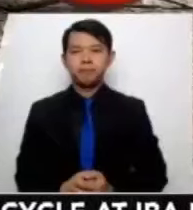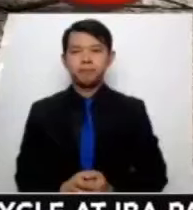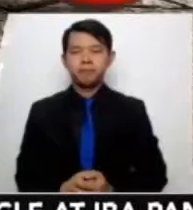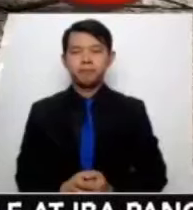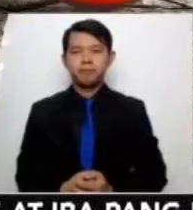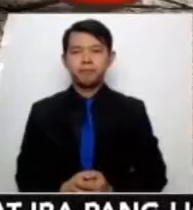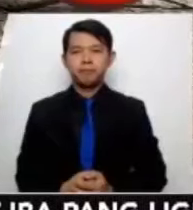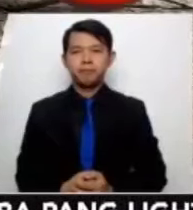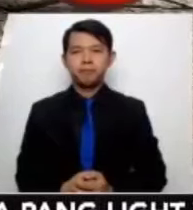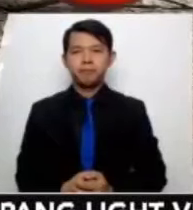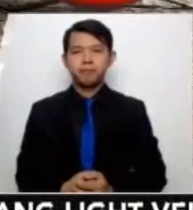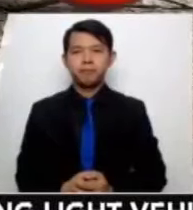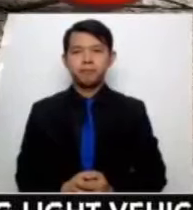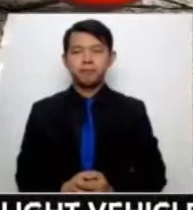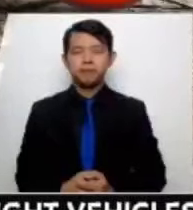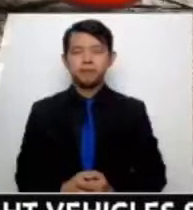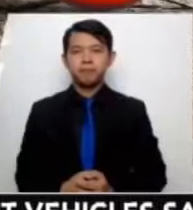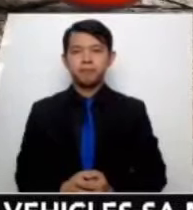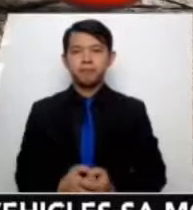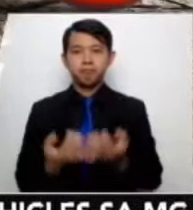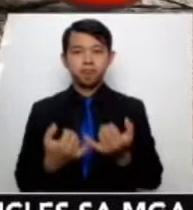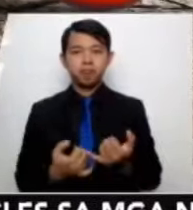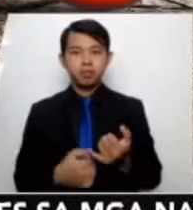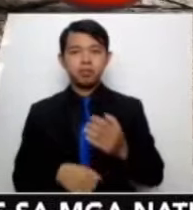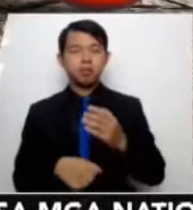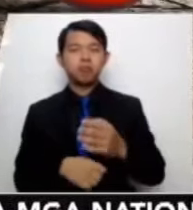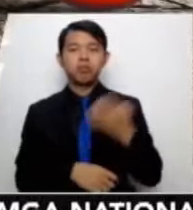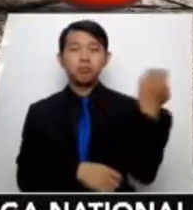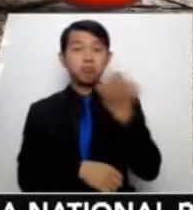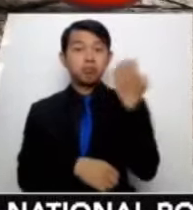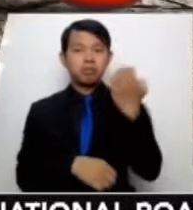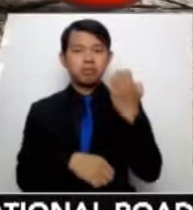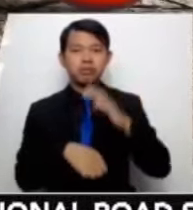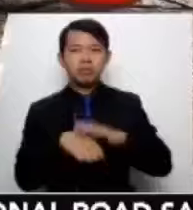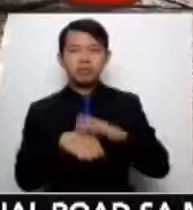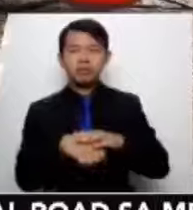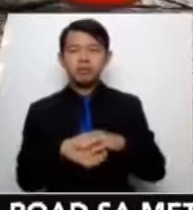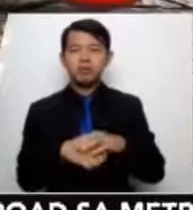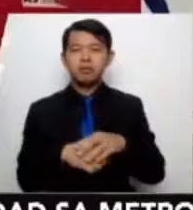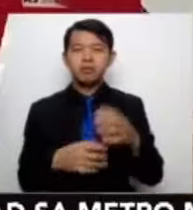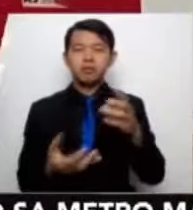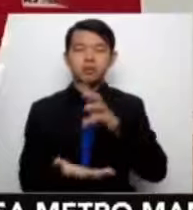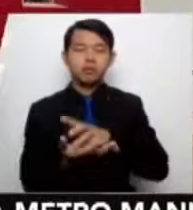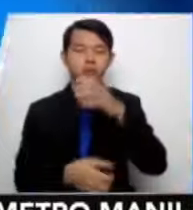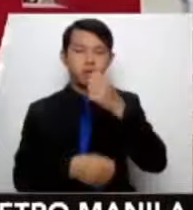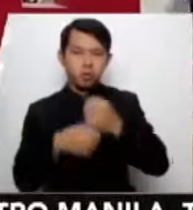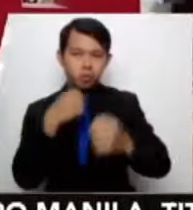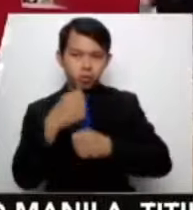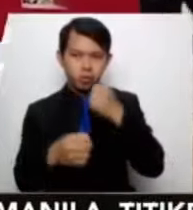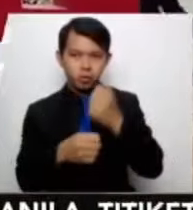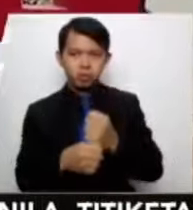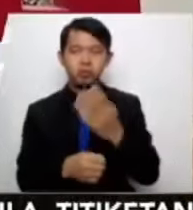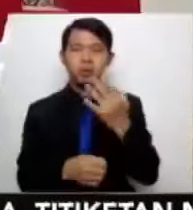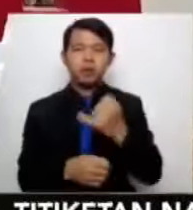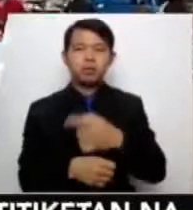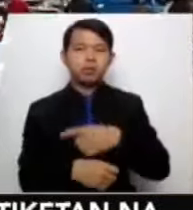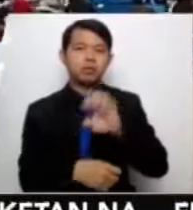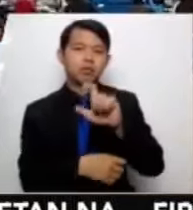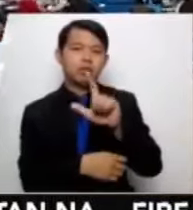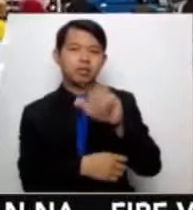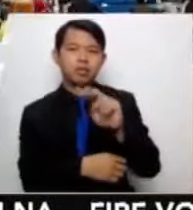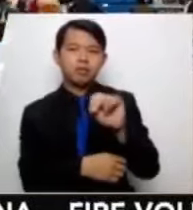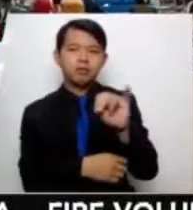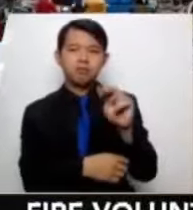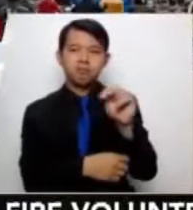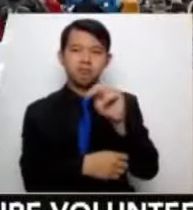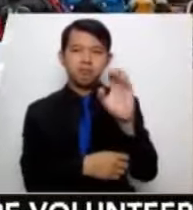Nasa state of calamity na ang Surala, South Cotabato dahil po sa epekto ng El Nino. Halos 1,000 hektarya ng taniman at palaisdaan